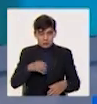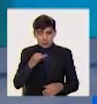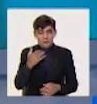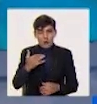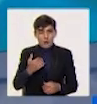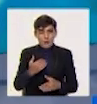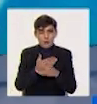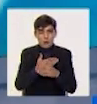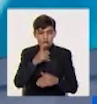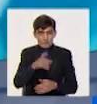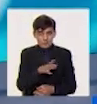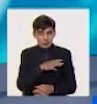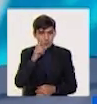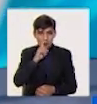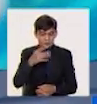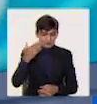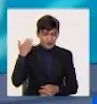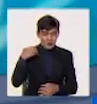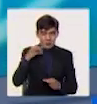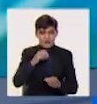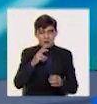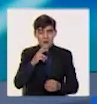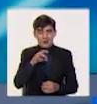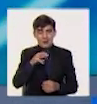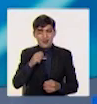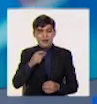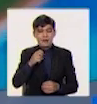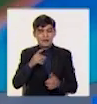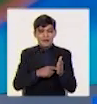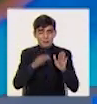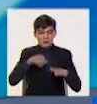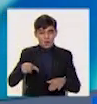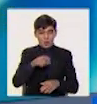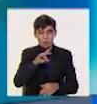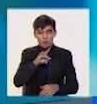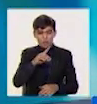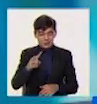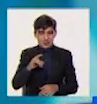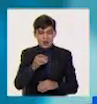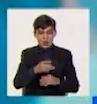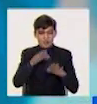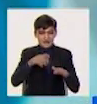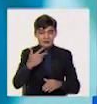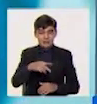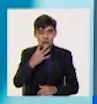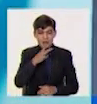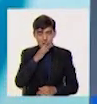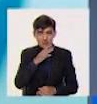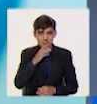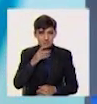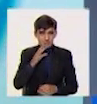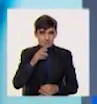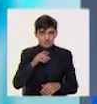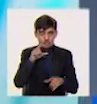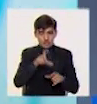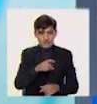көмекшісі отырған. Бір жыл бұрын Қарағанды тас жолындағы көлік апаты кезінде Нұра ауданының 34 жастағы тұрғыны қайтыс болған екен.